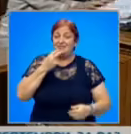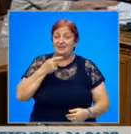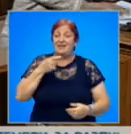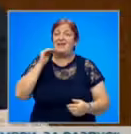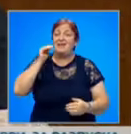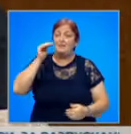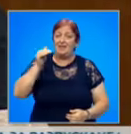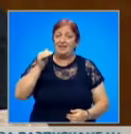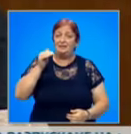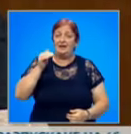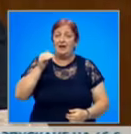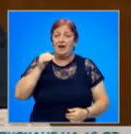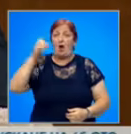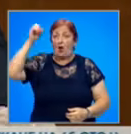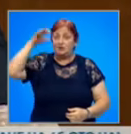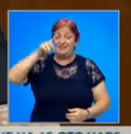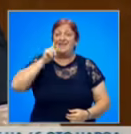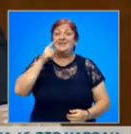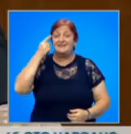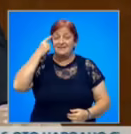бъдат осветени.